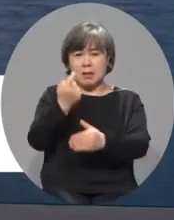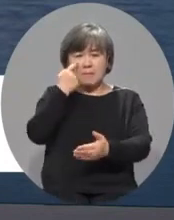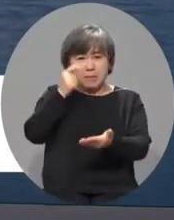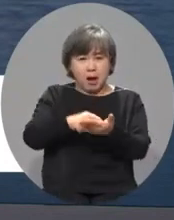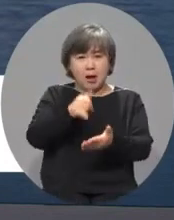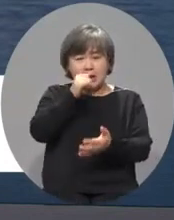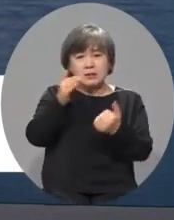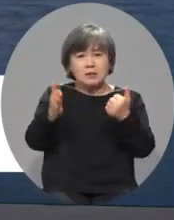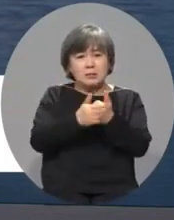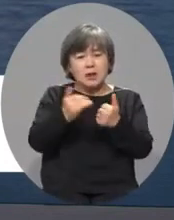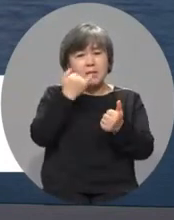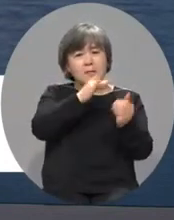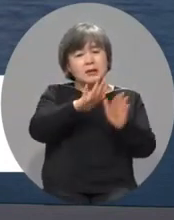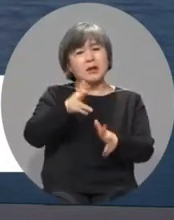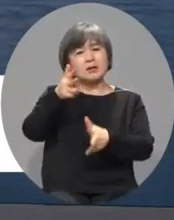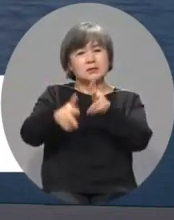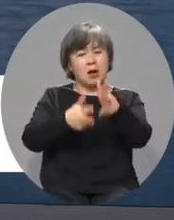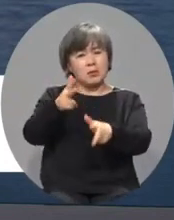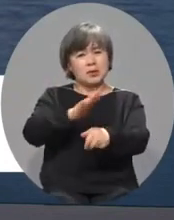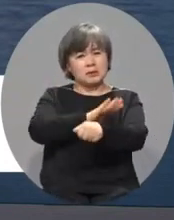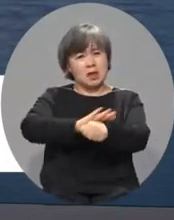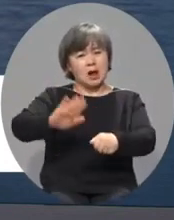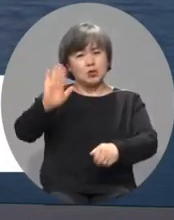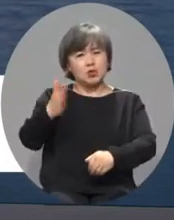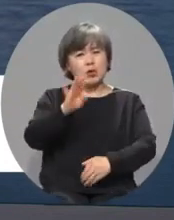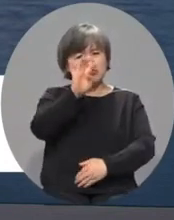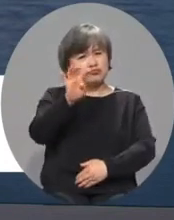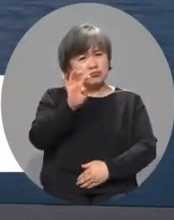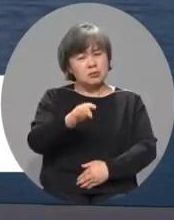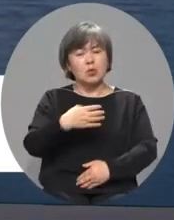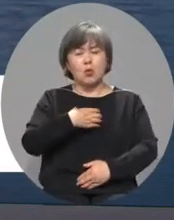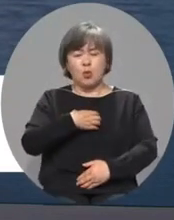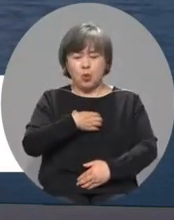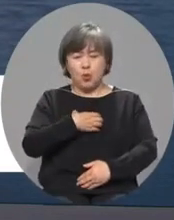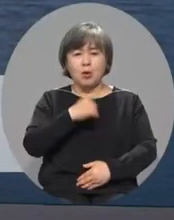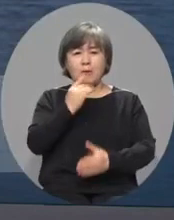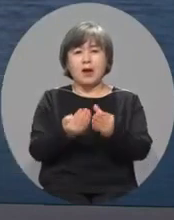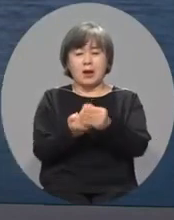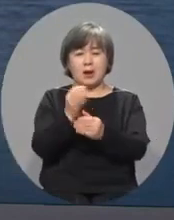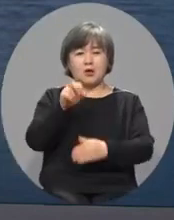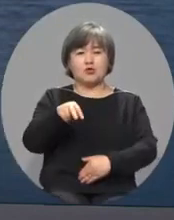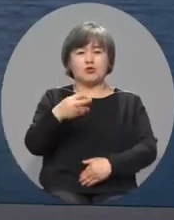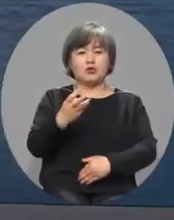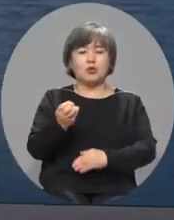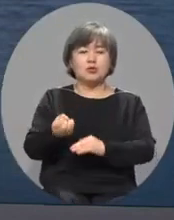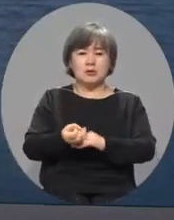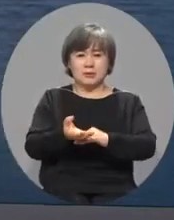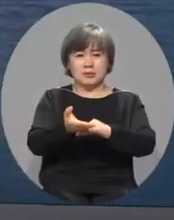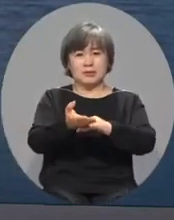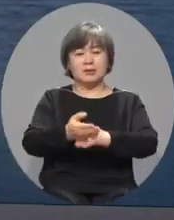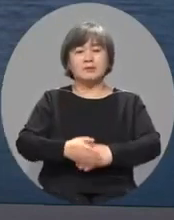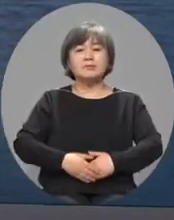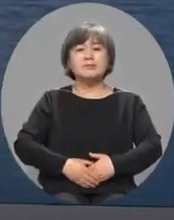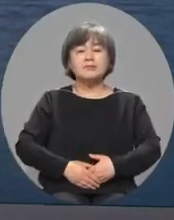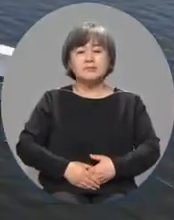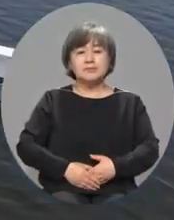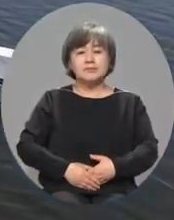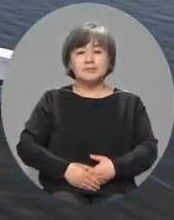목격되자 수상 태양광 사업이 궤도에 진입할 수 있을지 우려하고 있다고 합니다. 유룡 기자입니다.